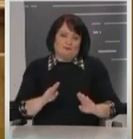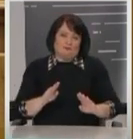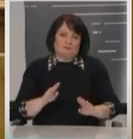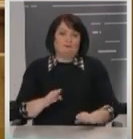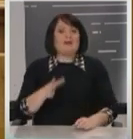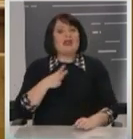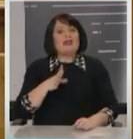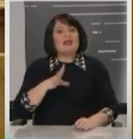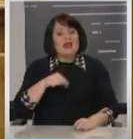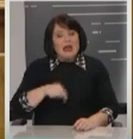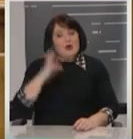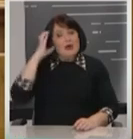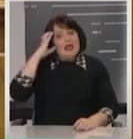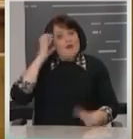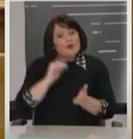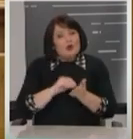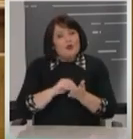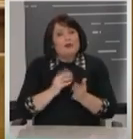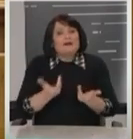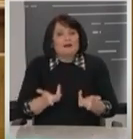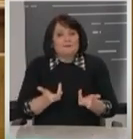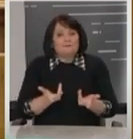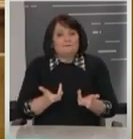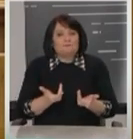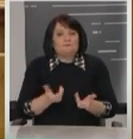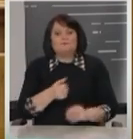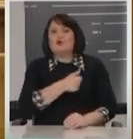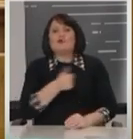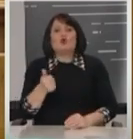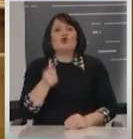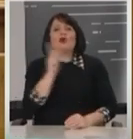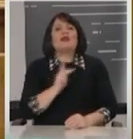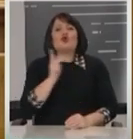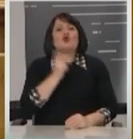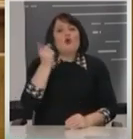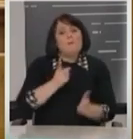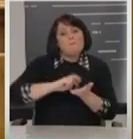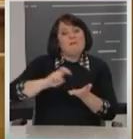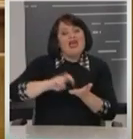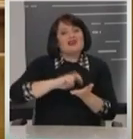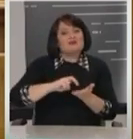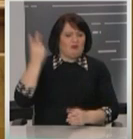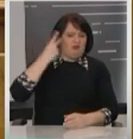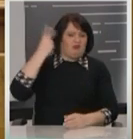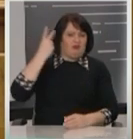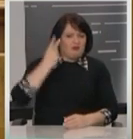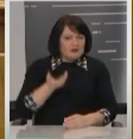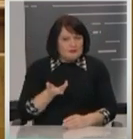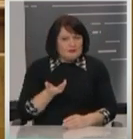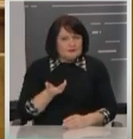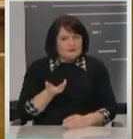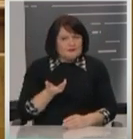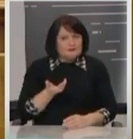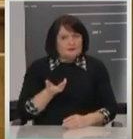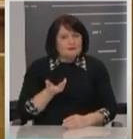Ήθελα όμως αυτό το σημείο να θυμηθώ και κάτι ακόμα, διότι δεν ήταν μόνο το μέρισμα το οποίο κατηγορήσατε,